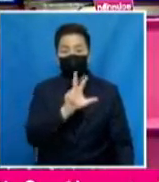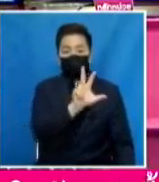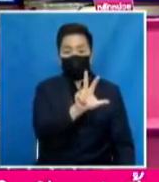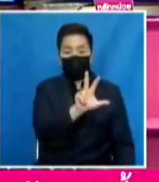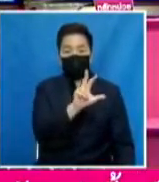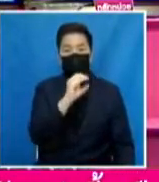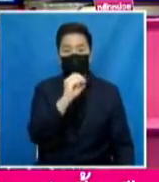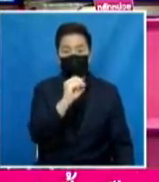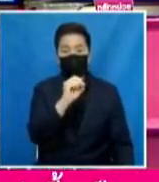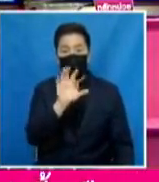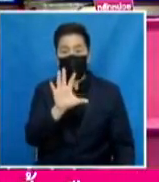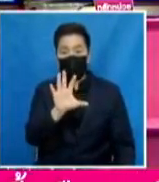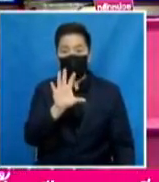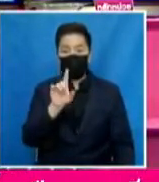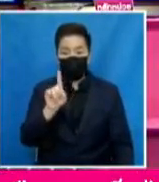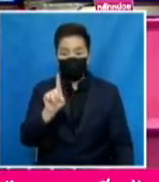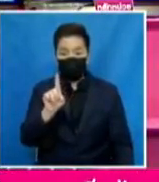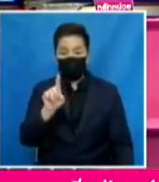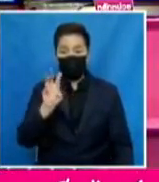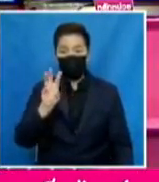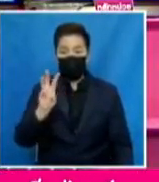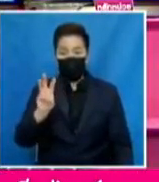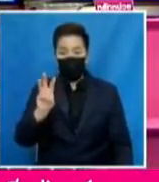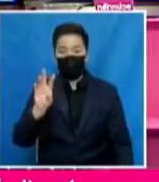5 1 6 7 2